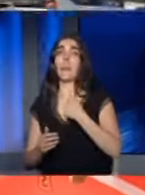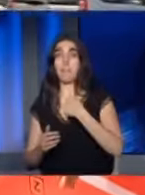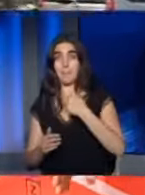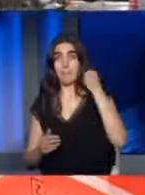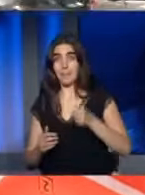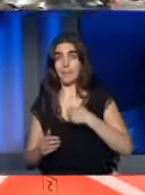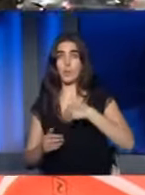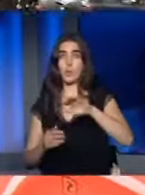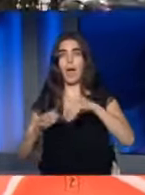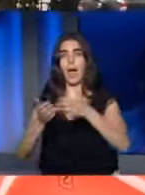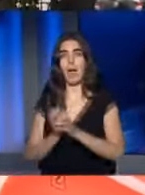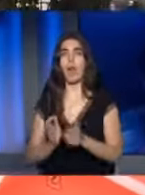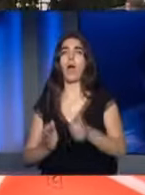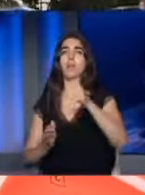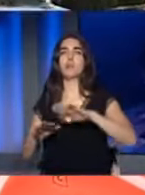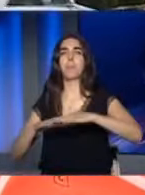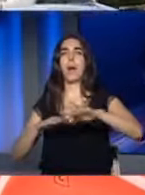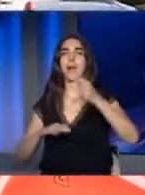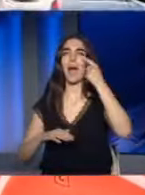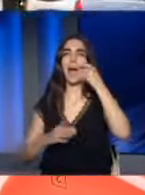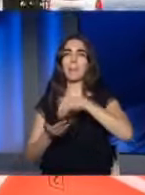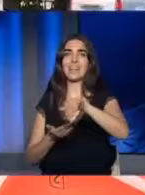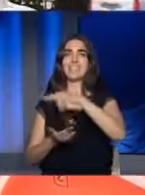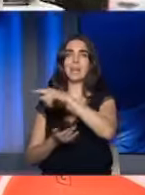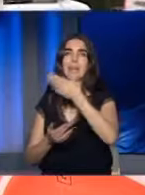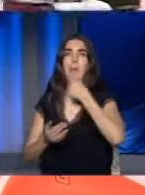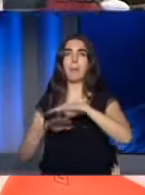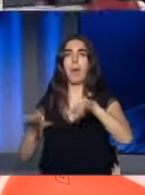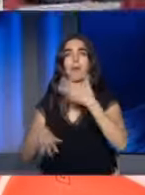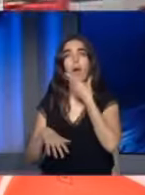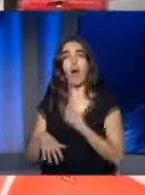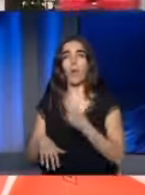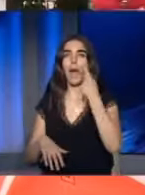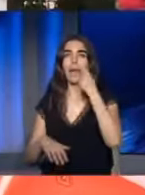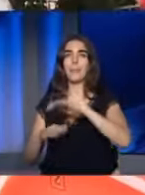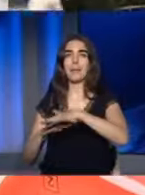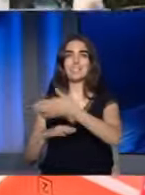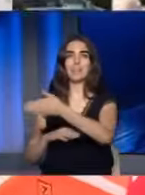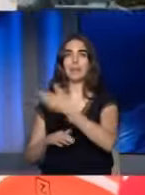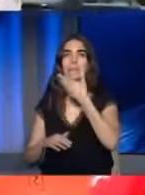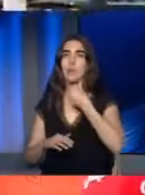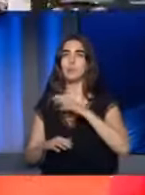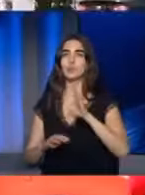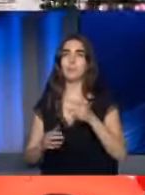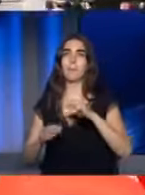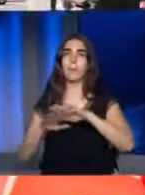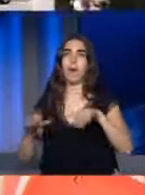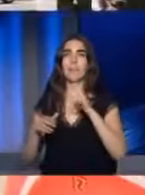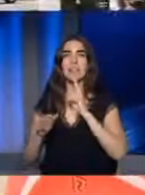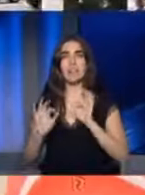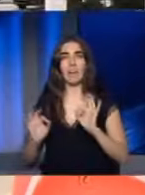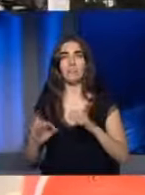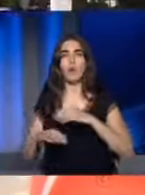لاكون على البحر عين المريسه لانه كمان حلو كثير البحر هيدا بحر عين المريسه مواجهه بيروت وصار نظيف